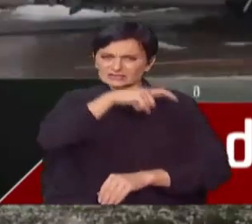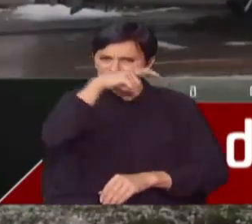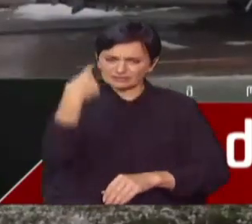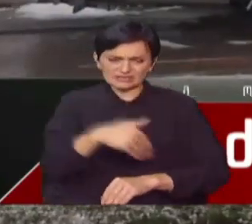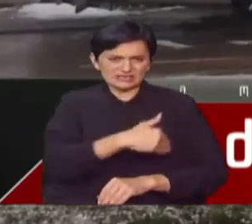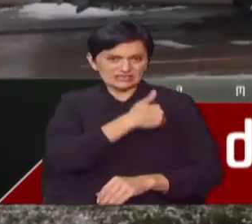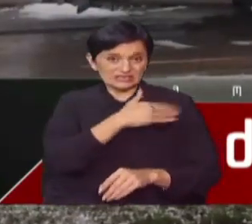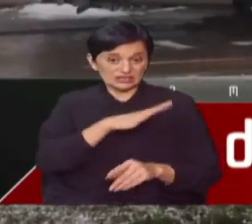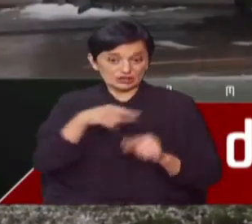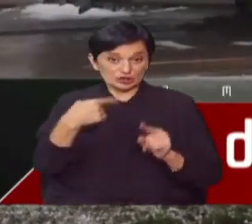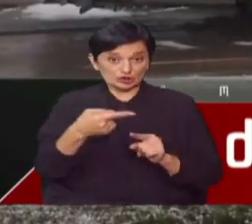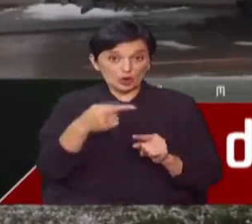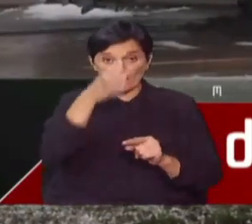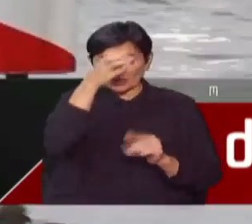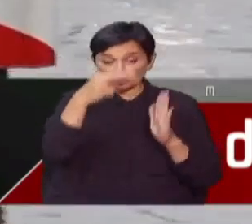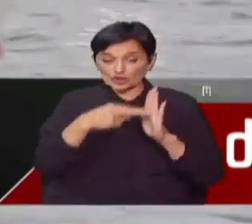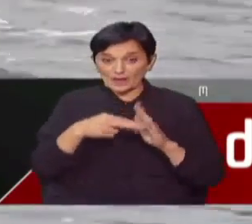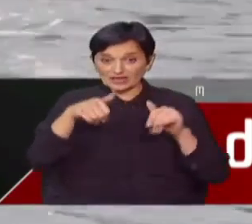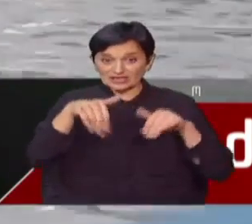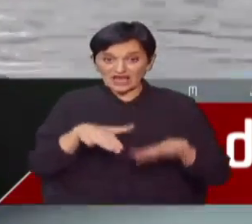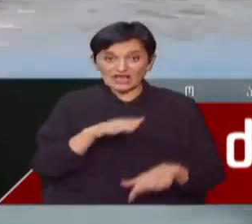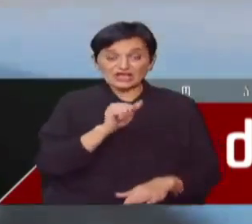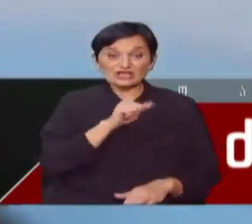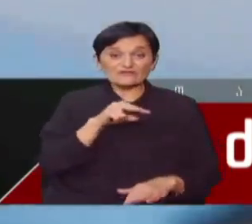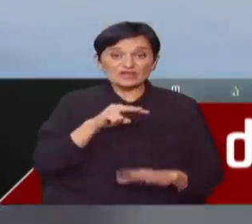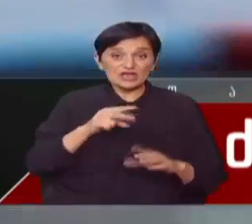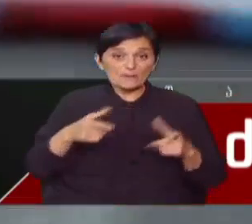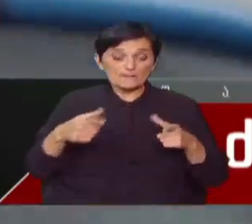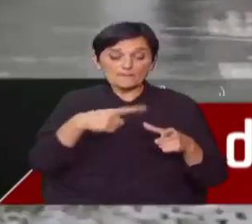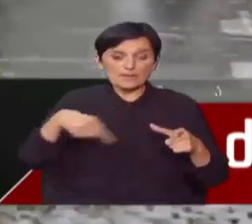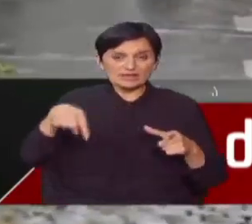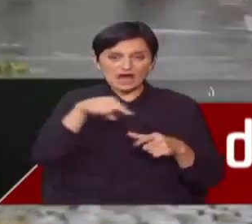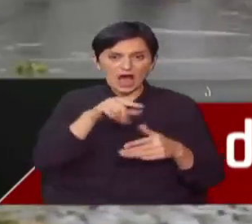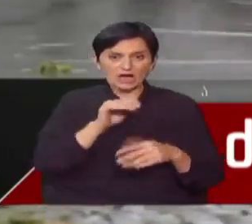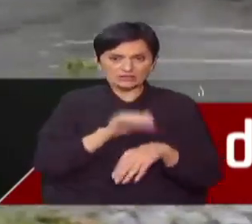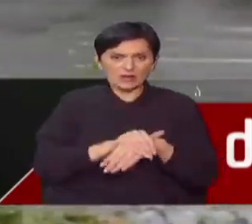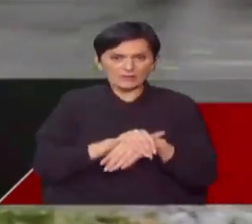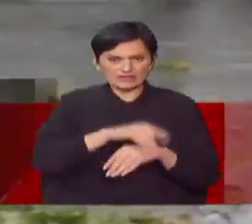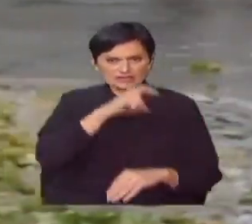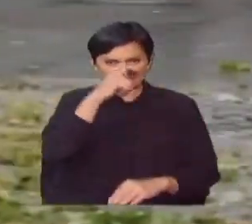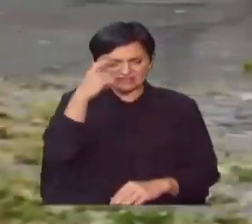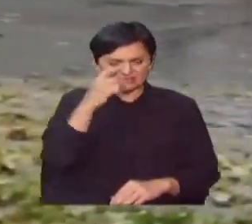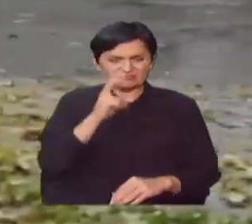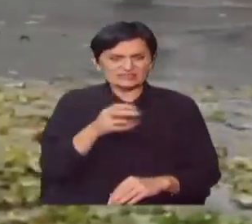გადაუარა. მეცნიერების შეფასებით და დასკვნებით, ივლისი პლანეტაზე დღემდე დაფიქსირებული ყველაზე ცხელი თვე იყო.